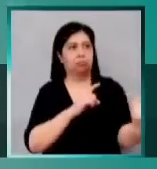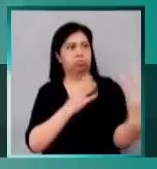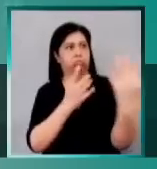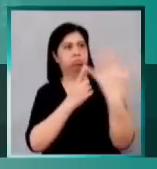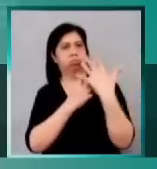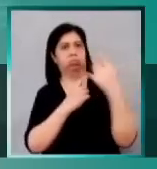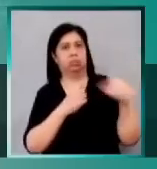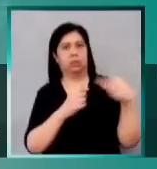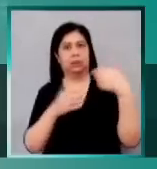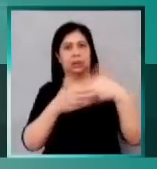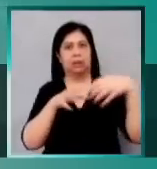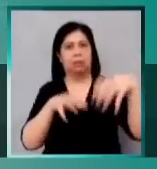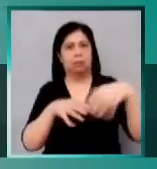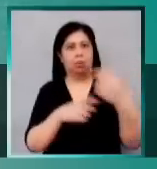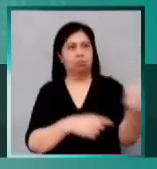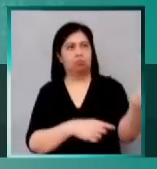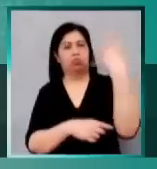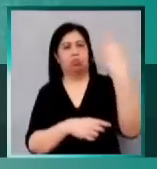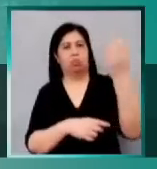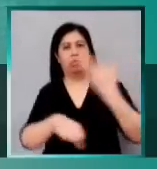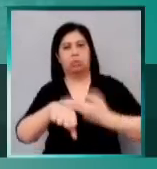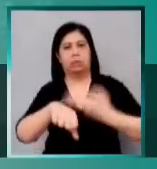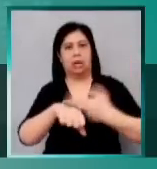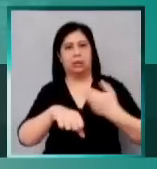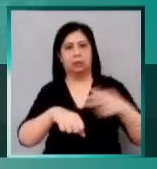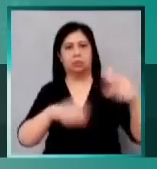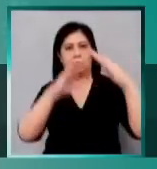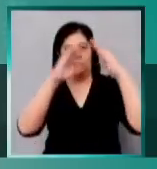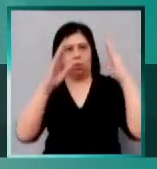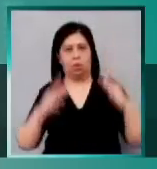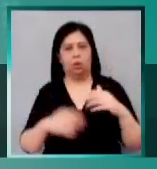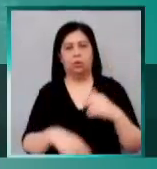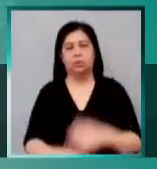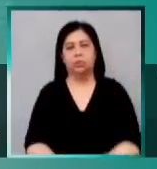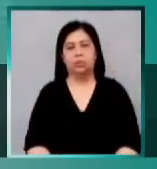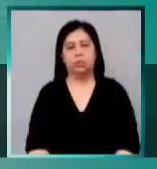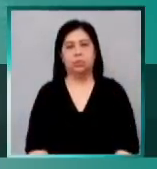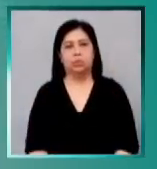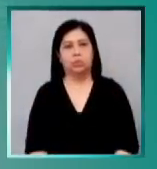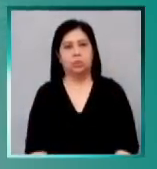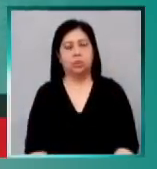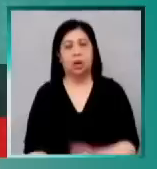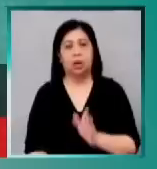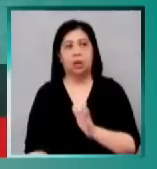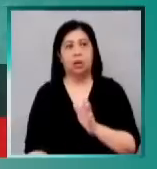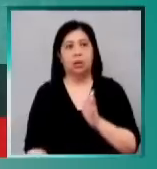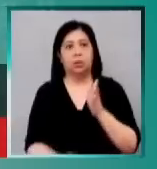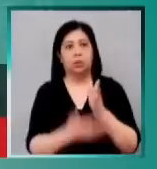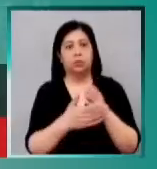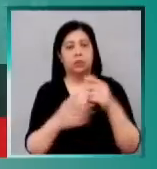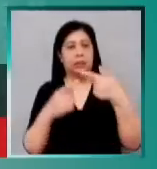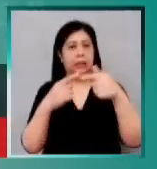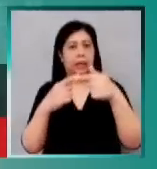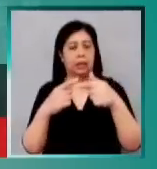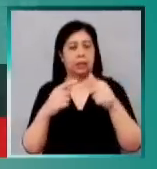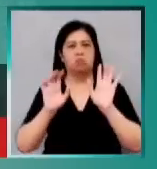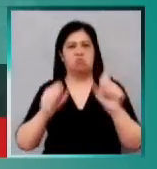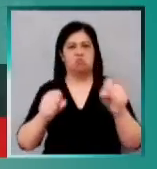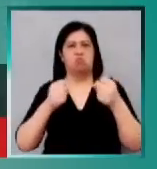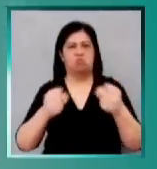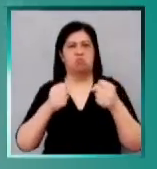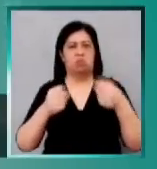at pinagbabato ang bahay ng biktima. Pumunta po sila doon sa gate, pinagyuyugyug po nila yung gate